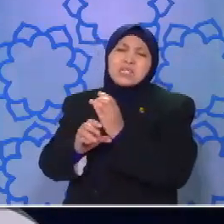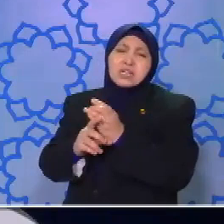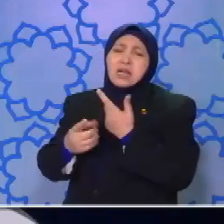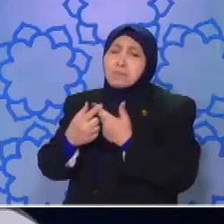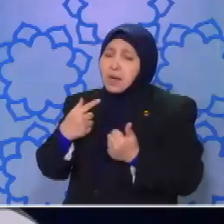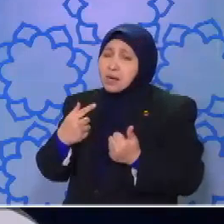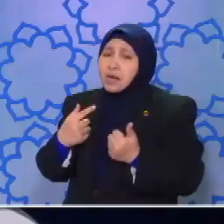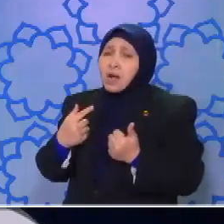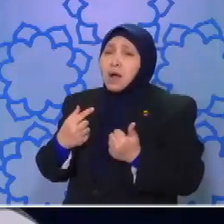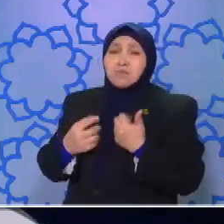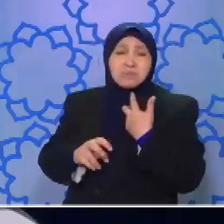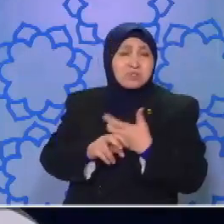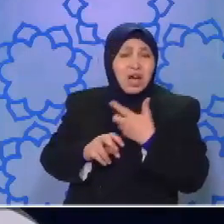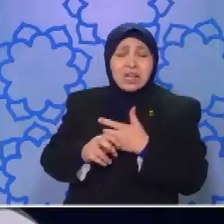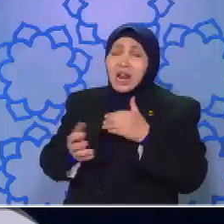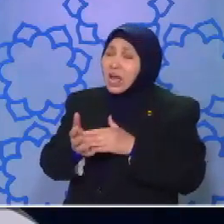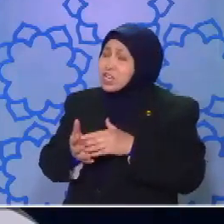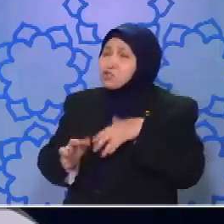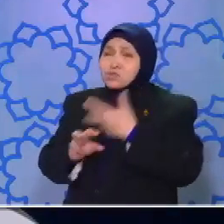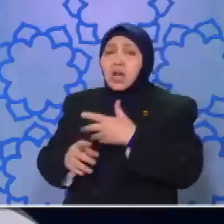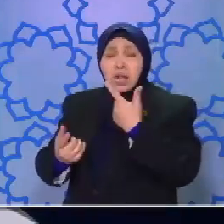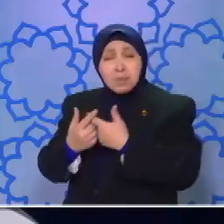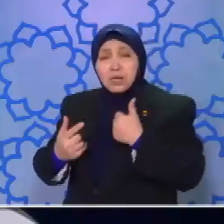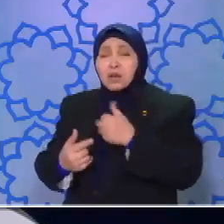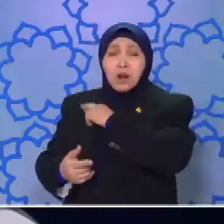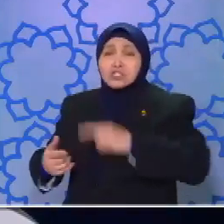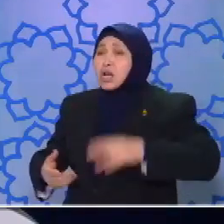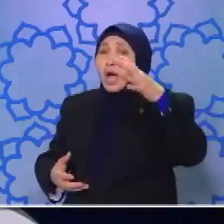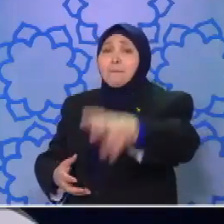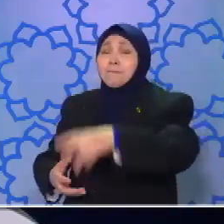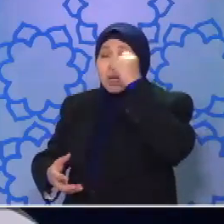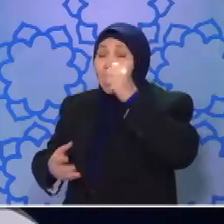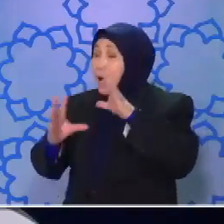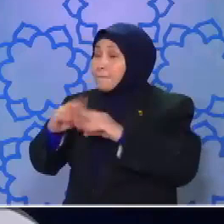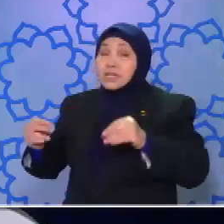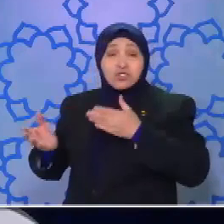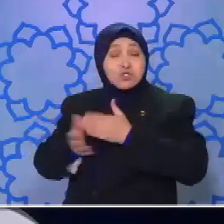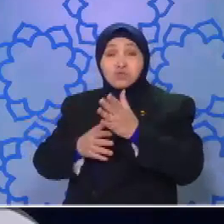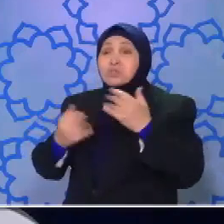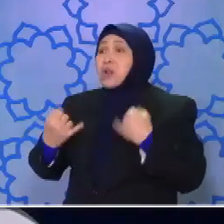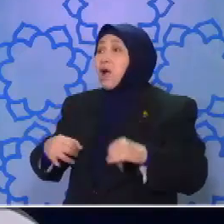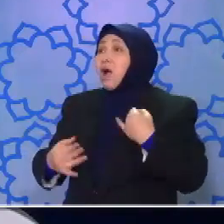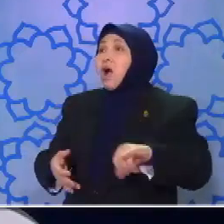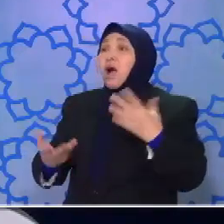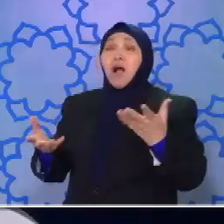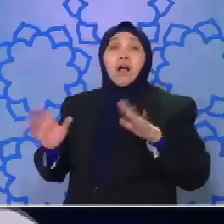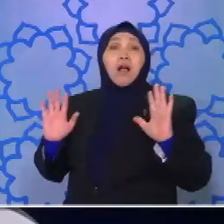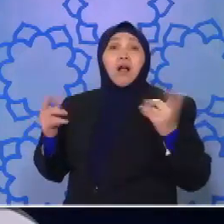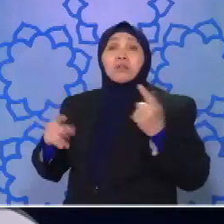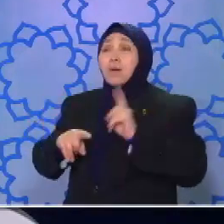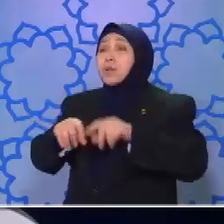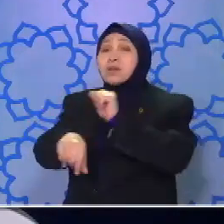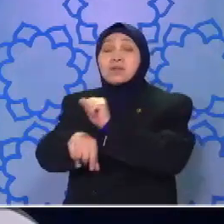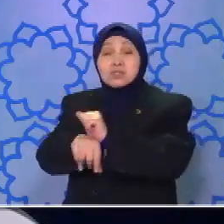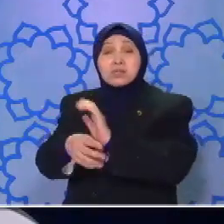daripada mudarat lebih besar. Sampan kena rampas, habis terus mata pencarian bagi si nelayan pada waktu tersebut.